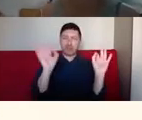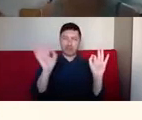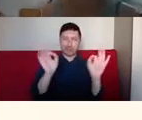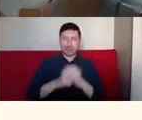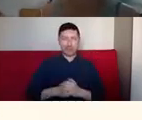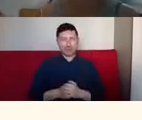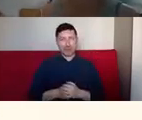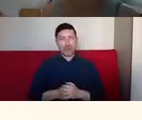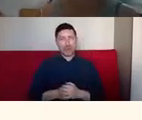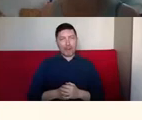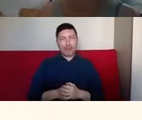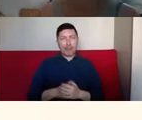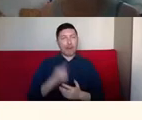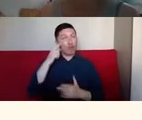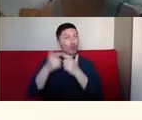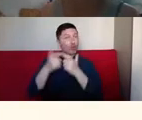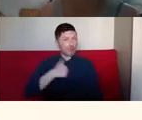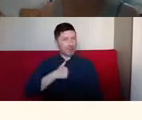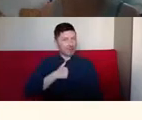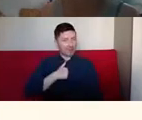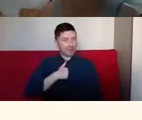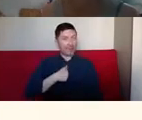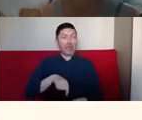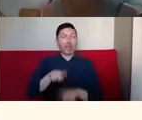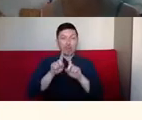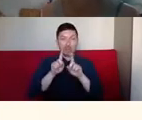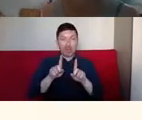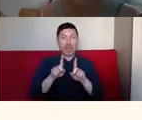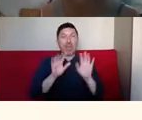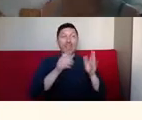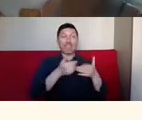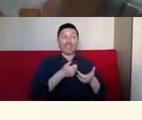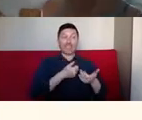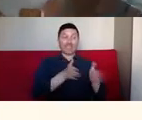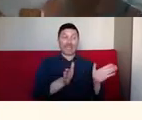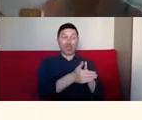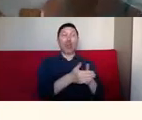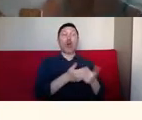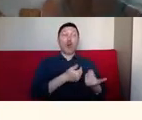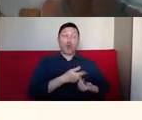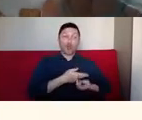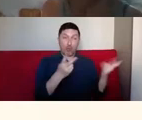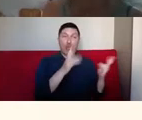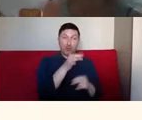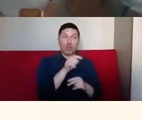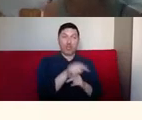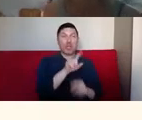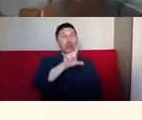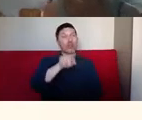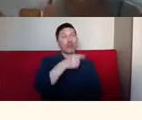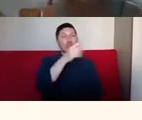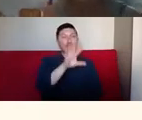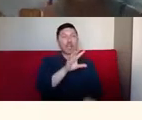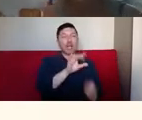contre, on a une législation avec des quotas au niveau du secteur public. Donc, c'est de 2,5 à